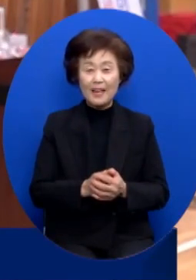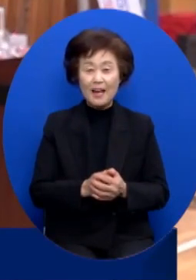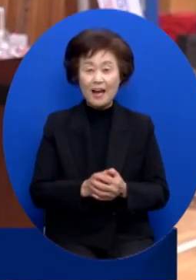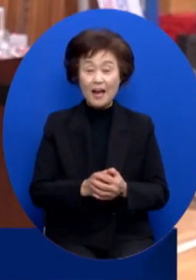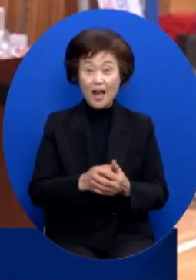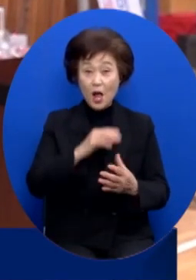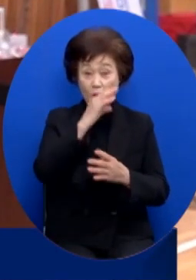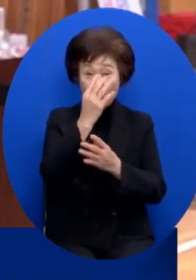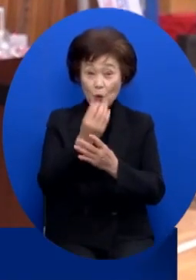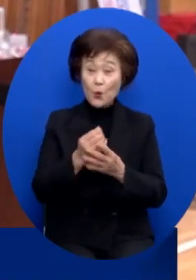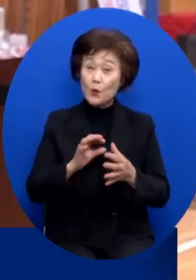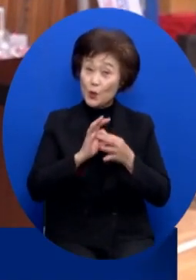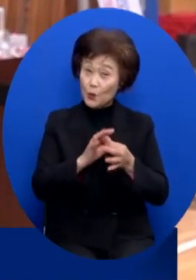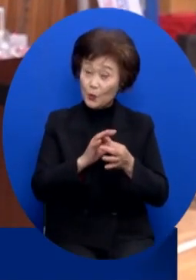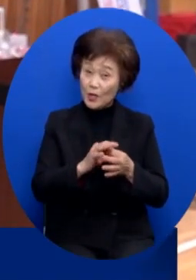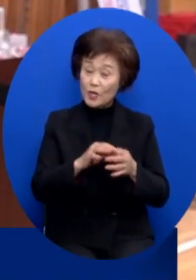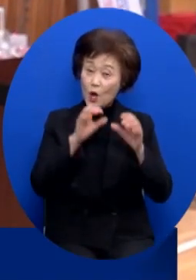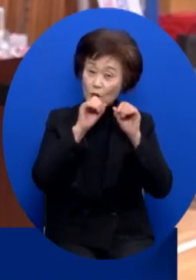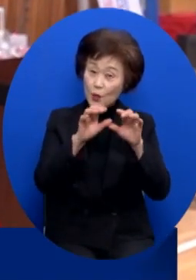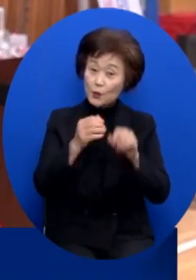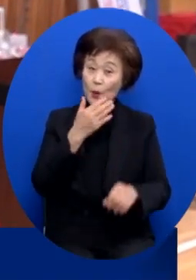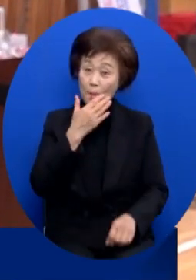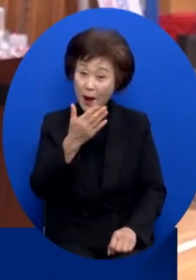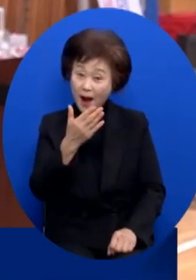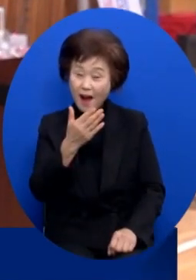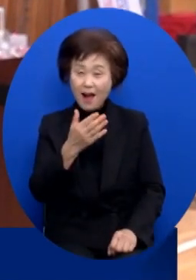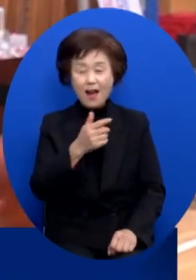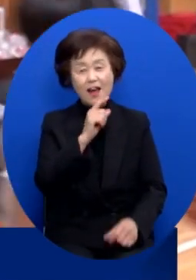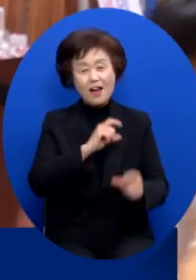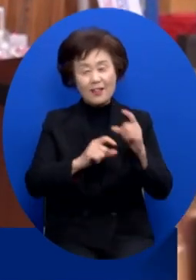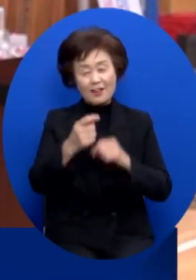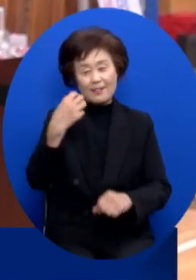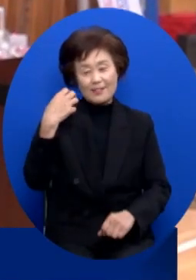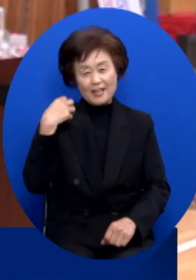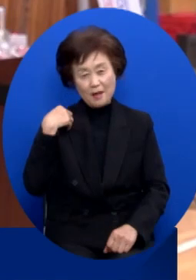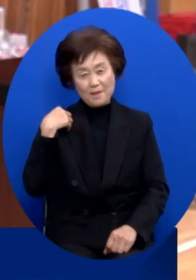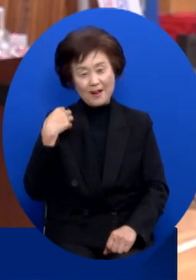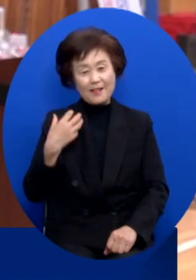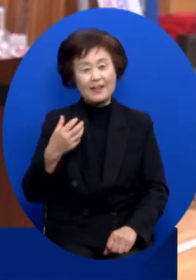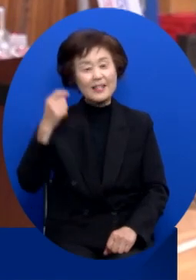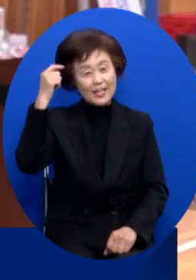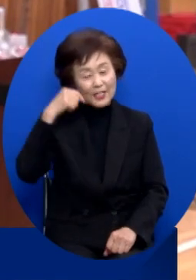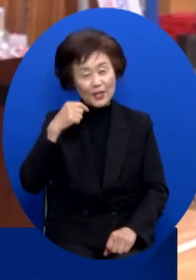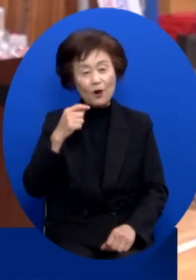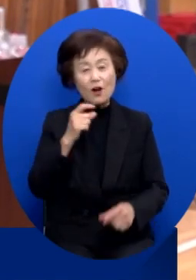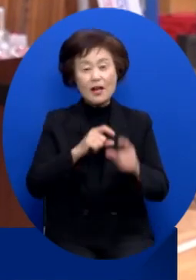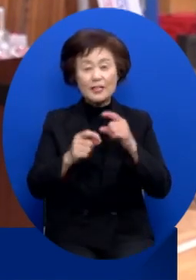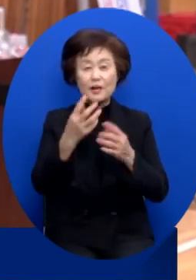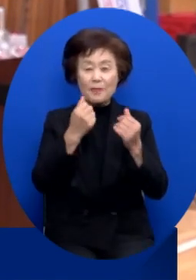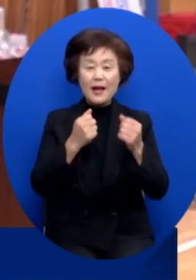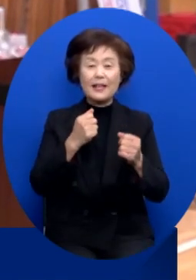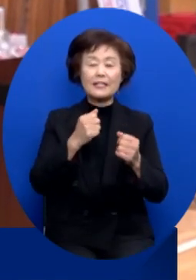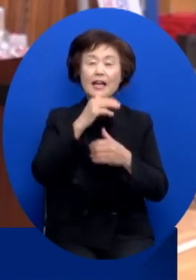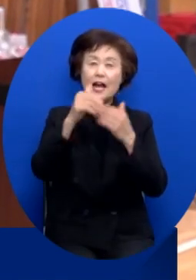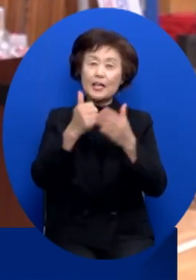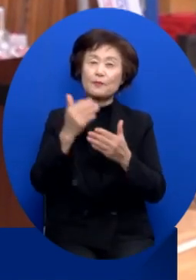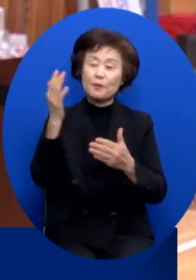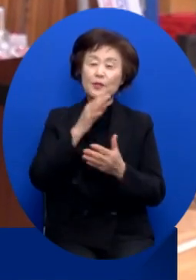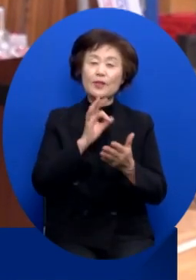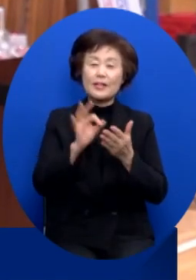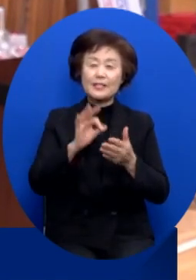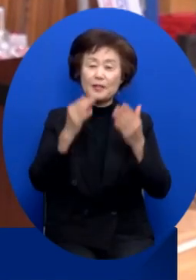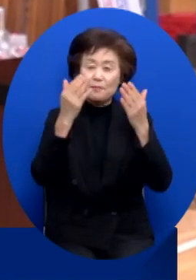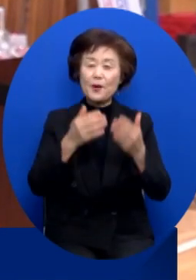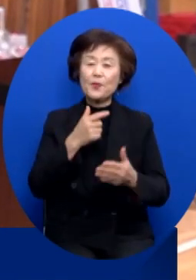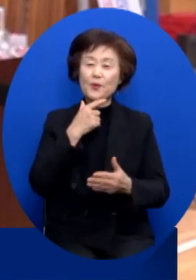깃들고 있다라는게 느껴져서 더더욱 사명을 갖고 또 더 많은 또 하나님께서 쓰임받을 수 있는 그게 바로 저희 제제의